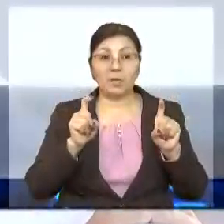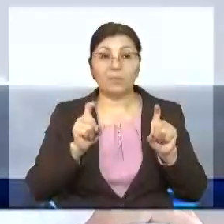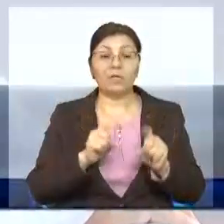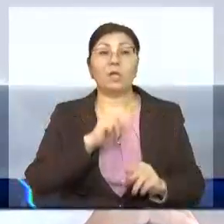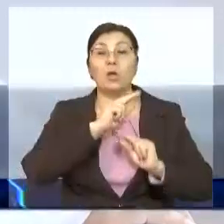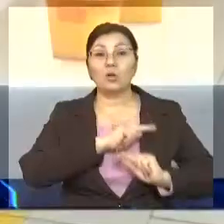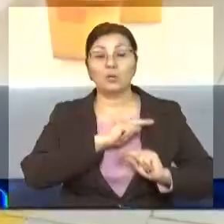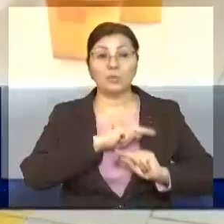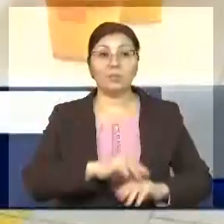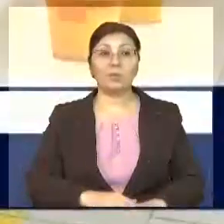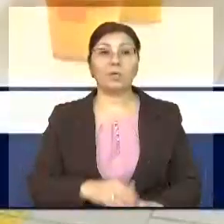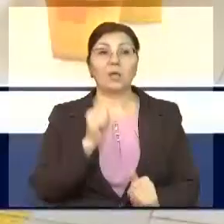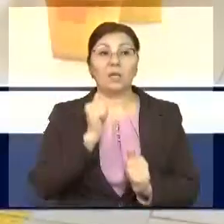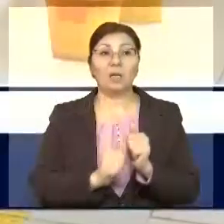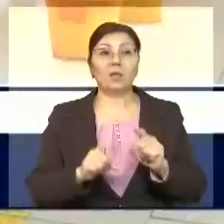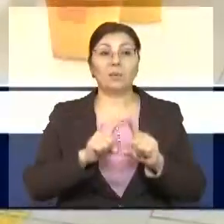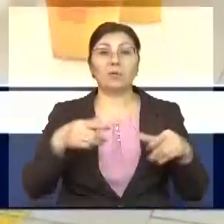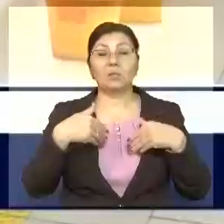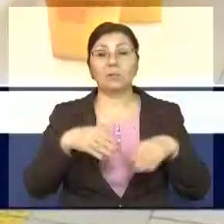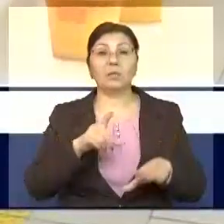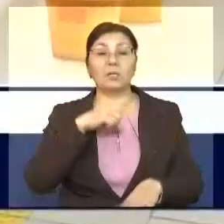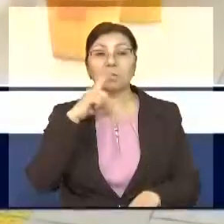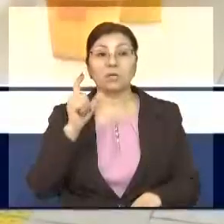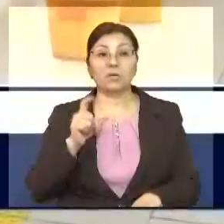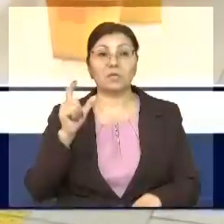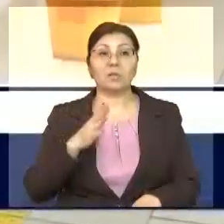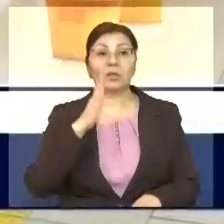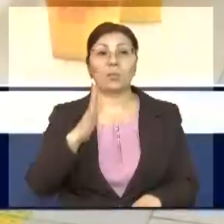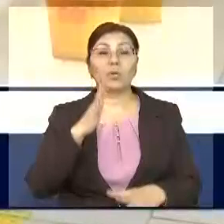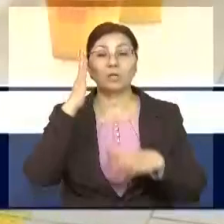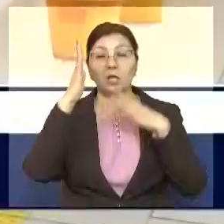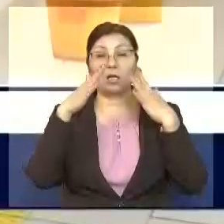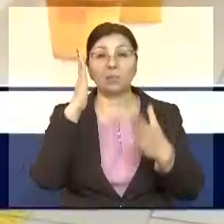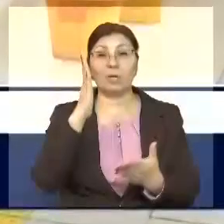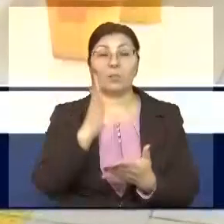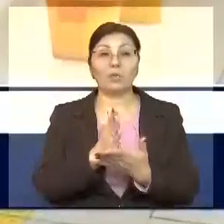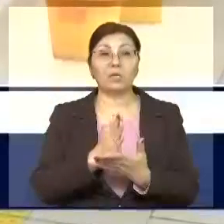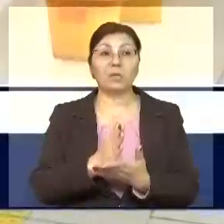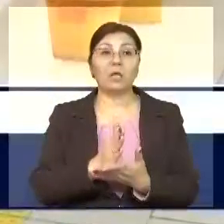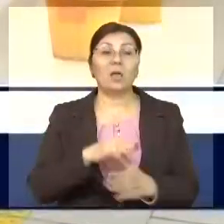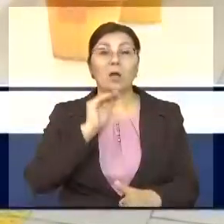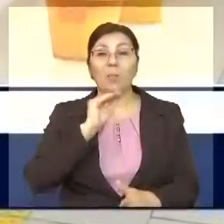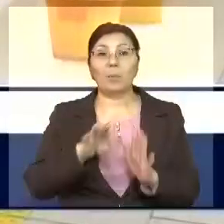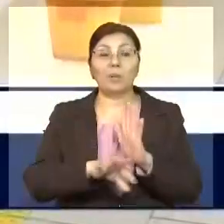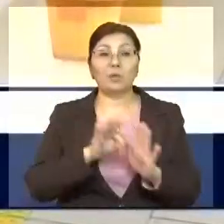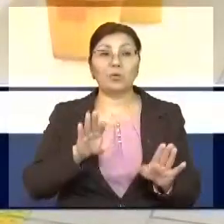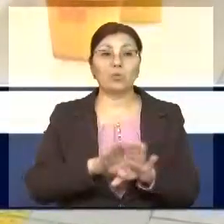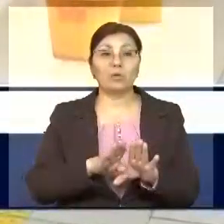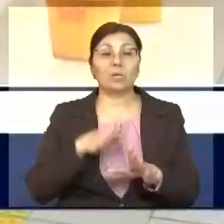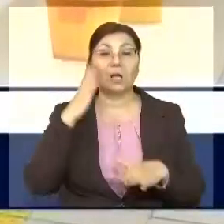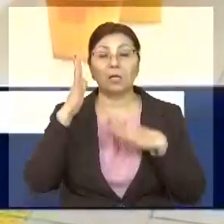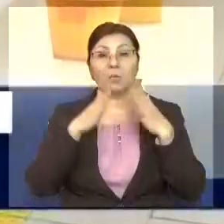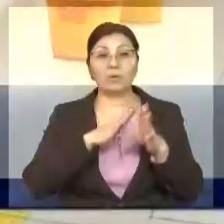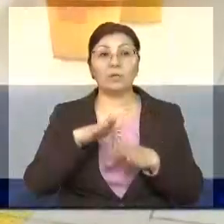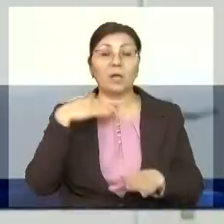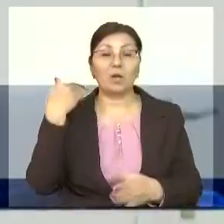жұмыс істеп келеді. Әрбір мектеп бітірген жастың болашақ арманы болады, яғни мамандық таңдайды. Сол арманымызды қуып